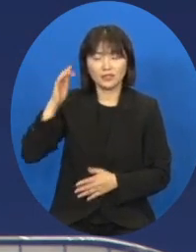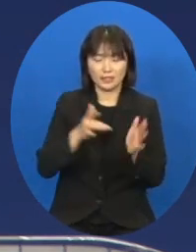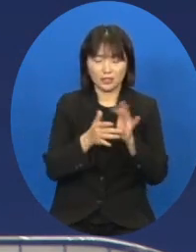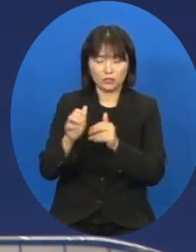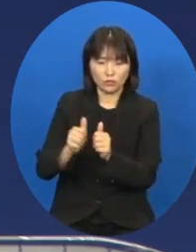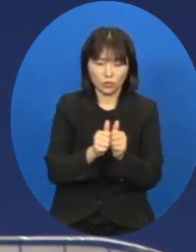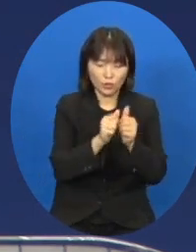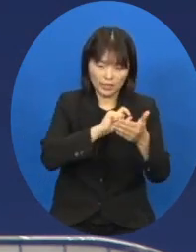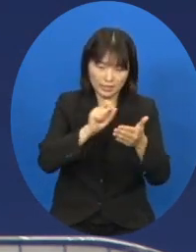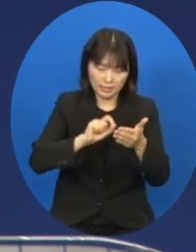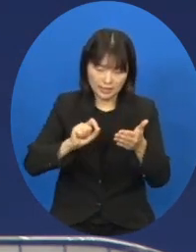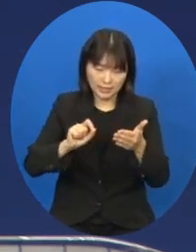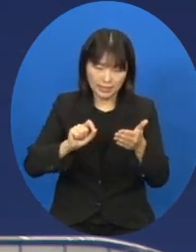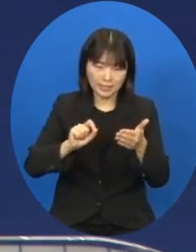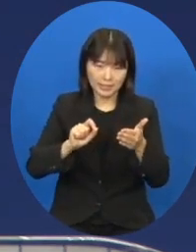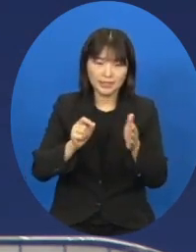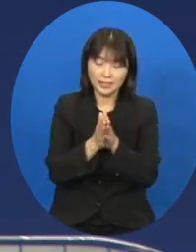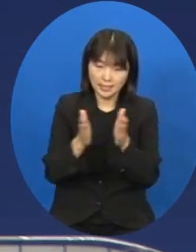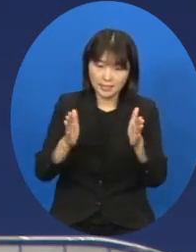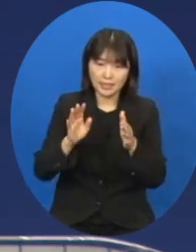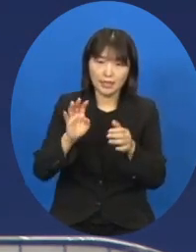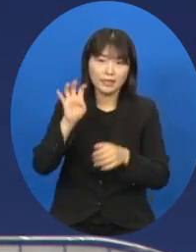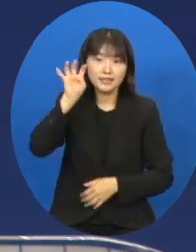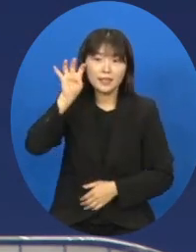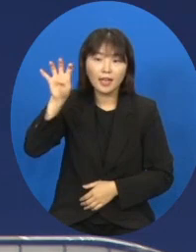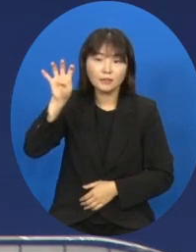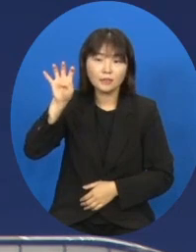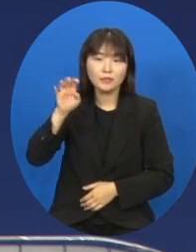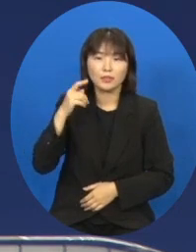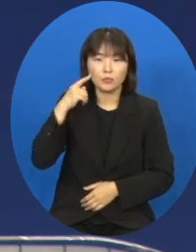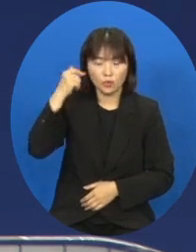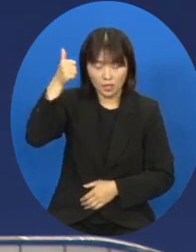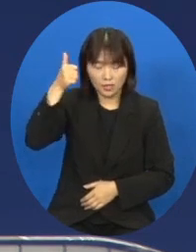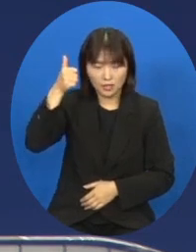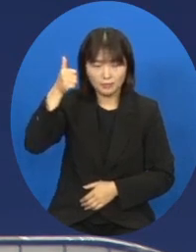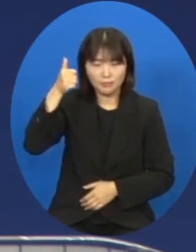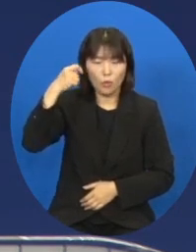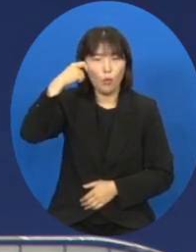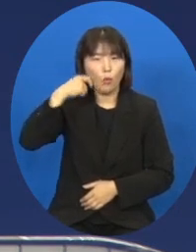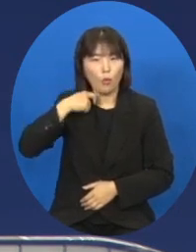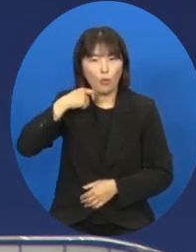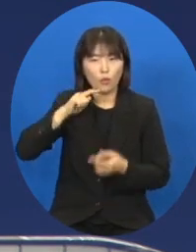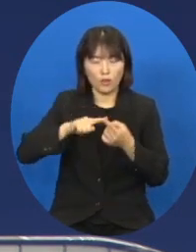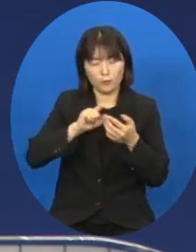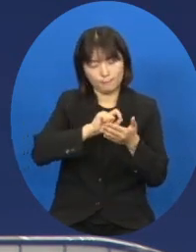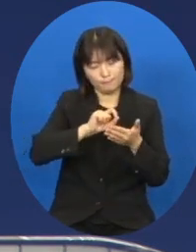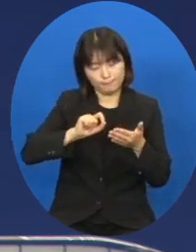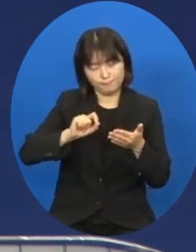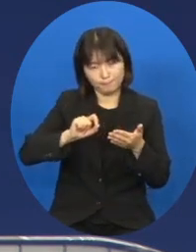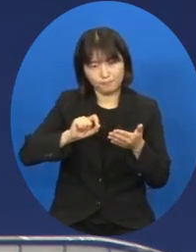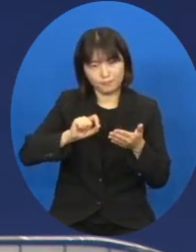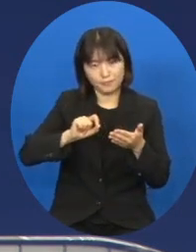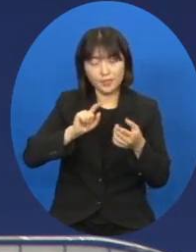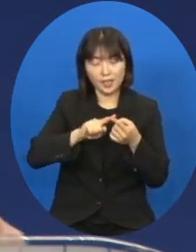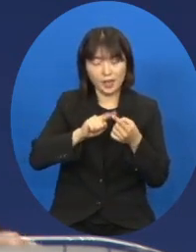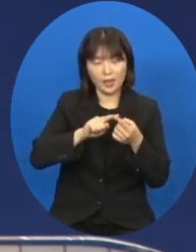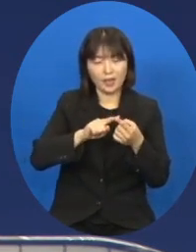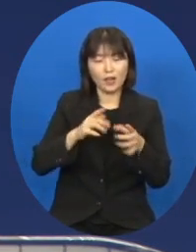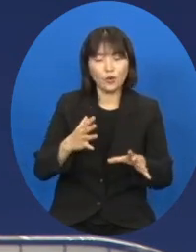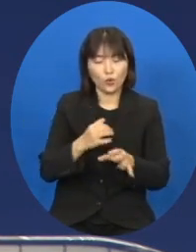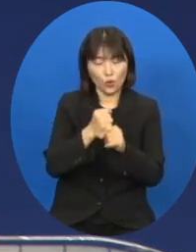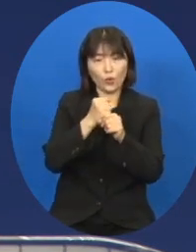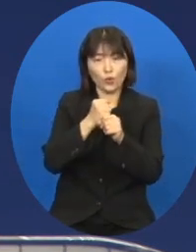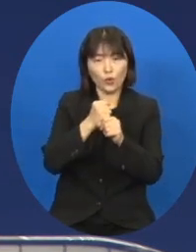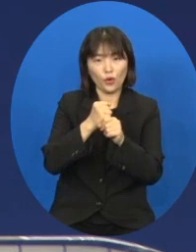동행 일기를 쓰시기 시작하신 지 40일 되신 목사님이 소감을 이렇게 쓰셨어요. 제가 조금